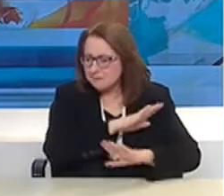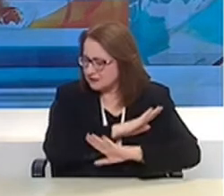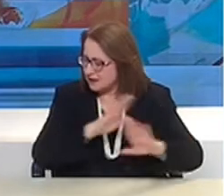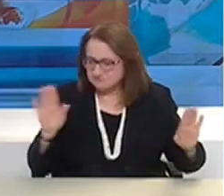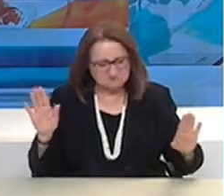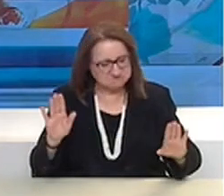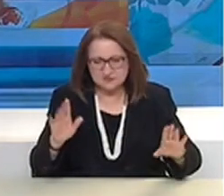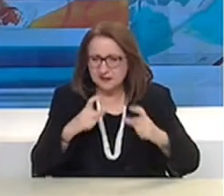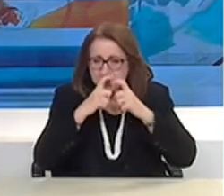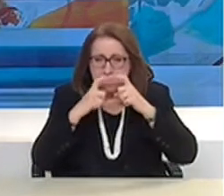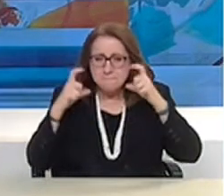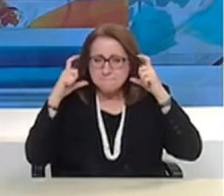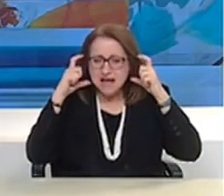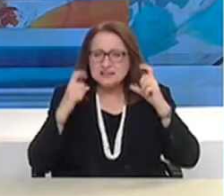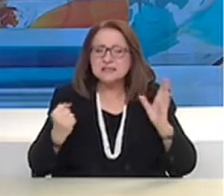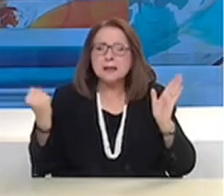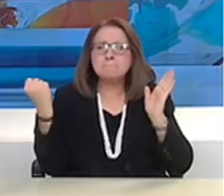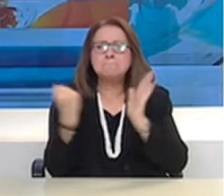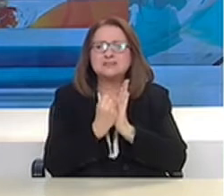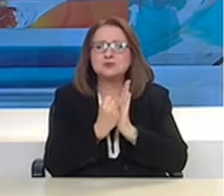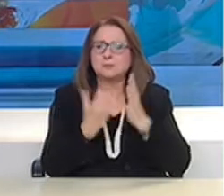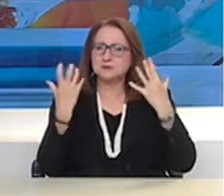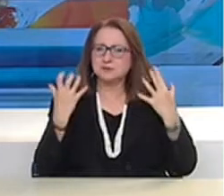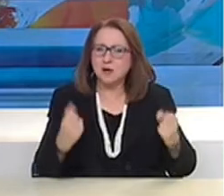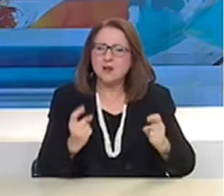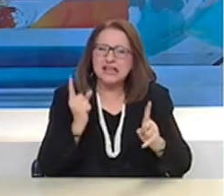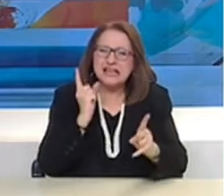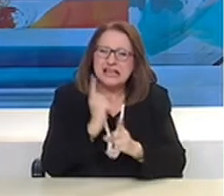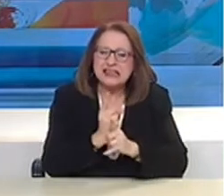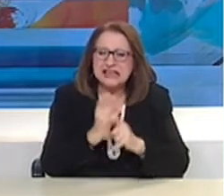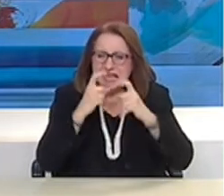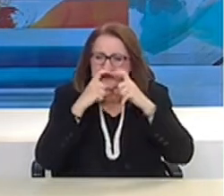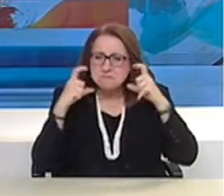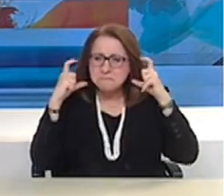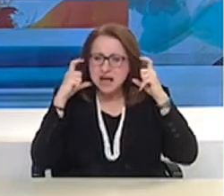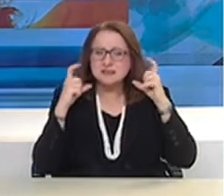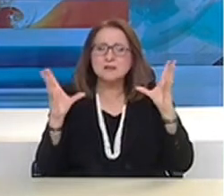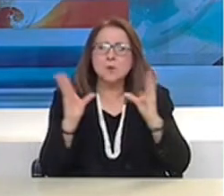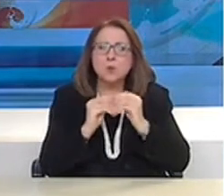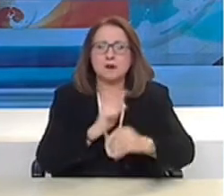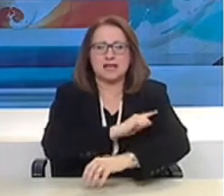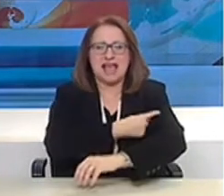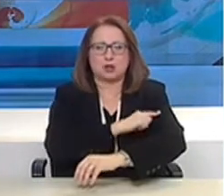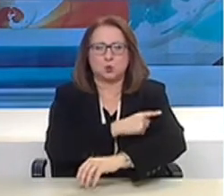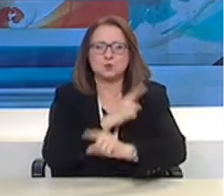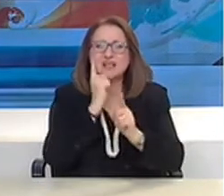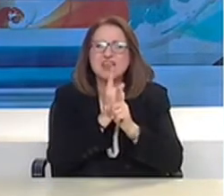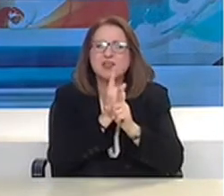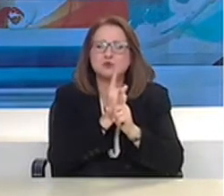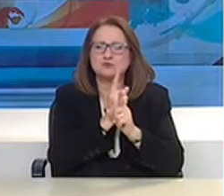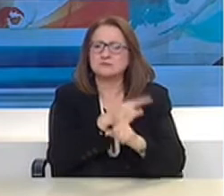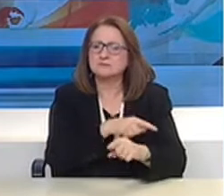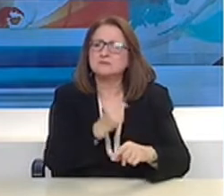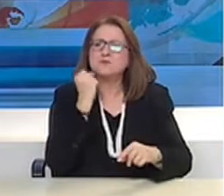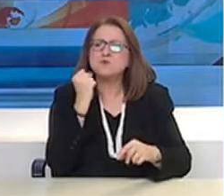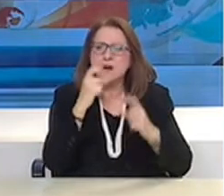N95, οι οποίες είναι πιστοποιημένες προκειμένου να χρησιμοποιηθούν, πιστοποιημένες για ιατρική χρήση και βεβαίως έχουν